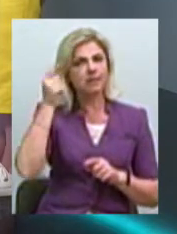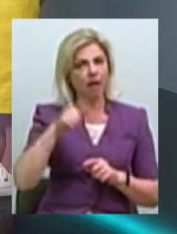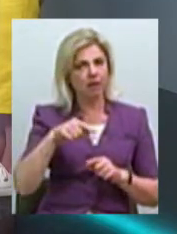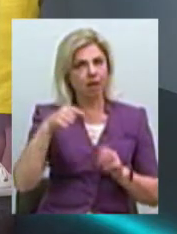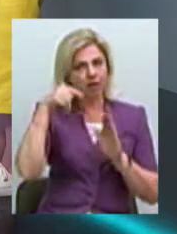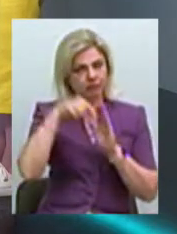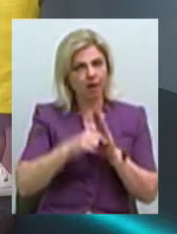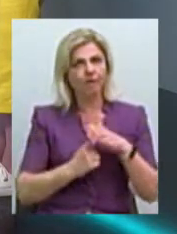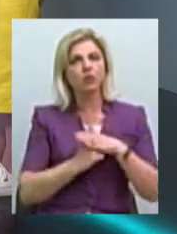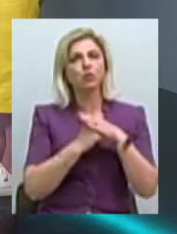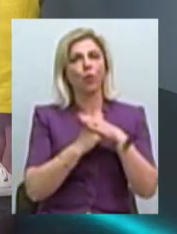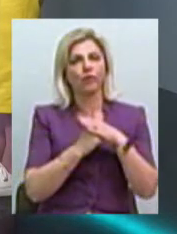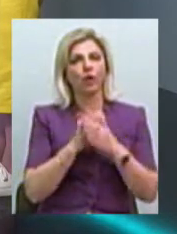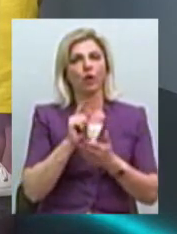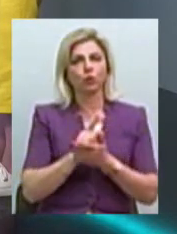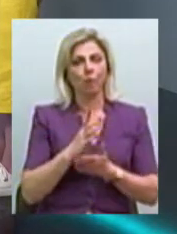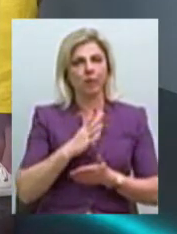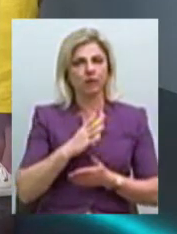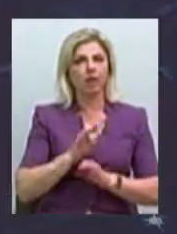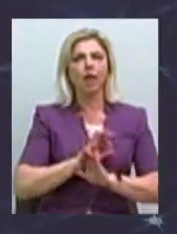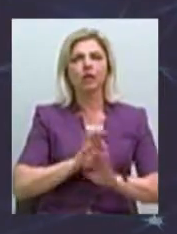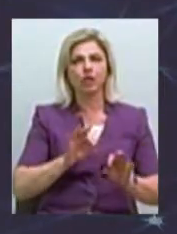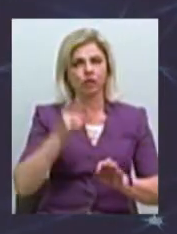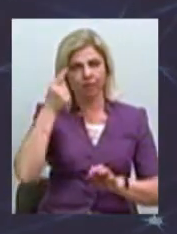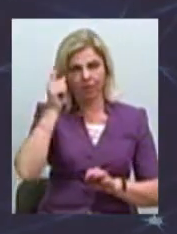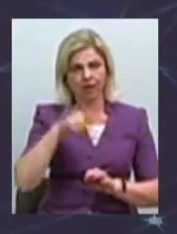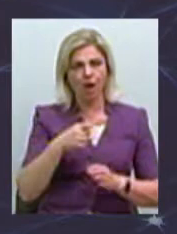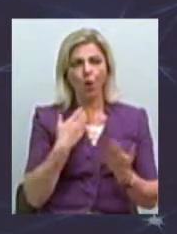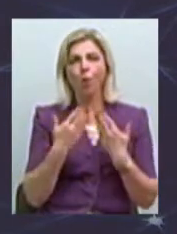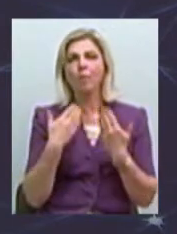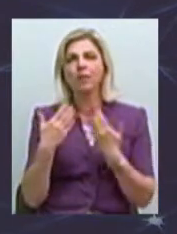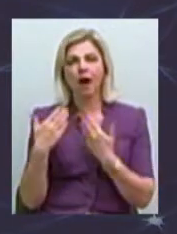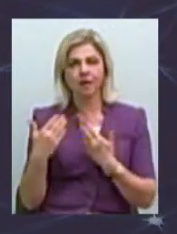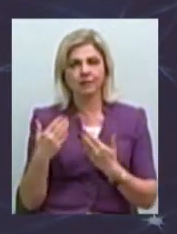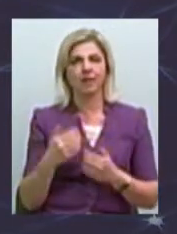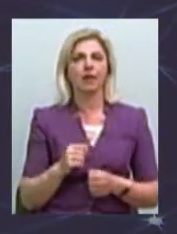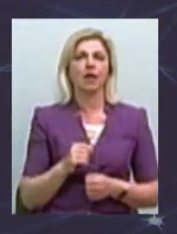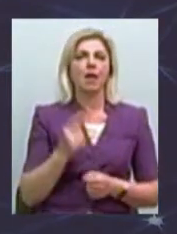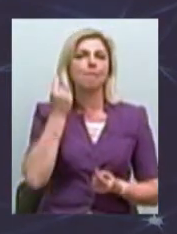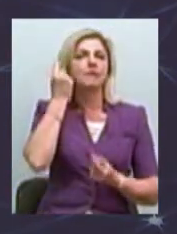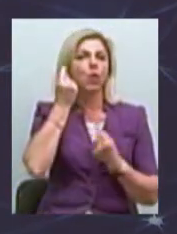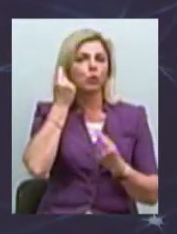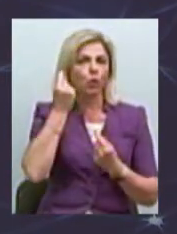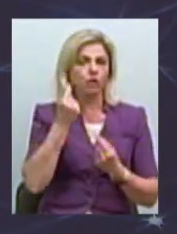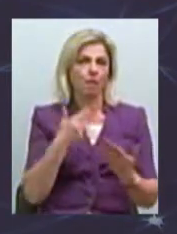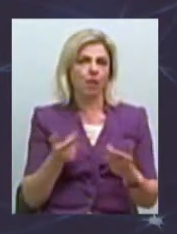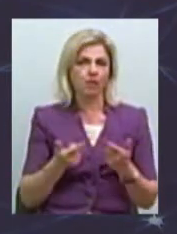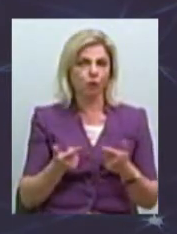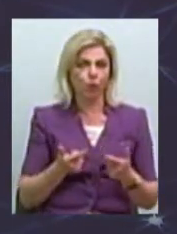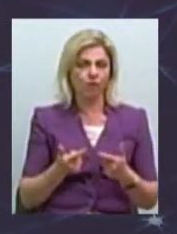основе должно лежать. Великолепное владение коммуникацией. Дальше психологическая